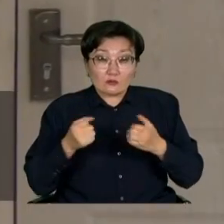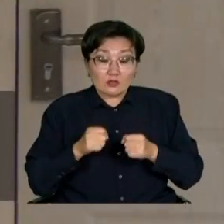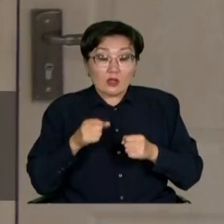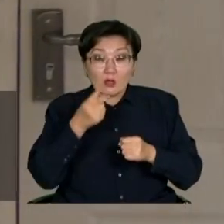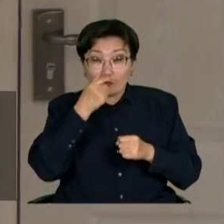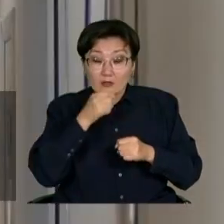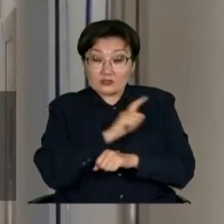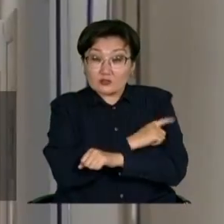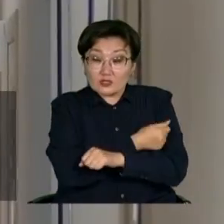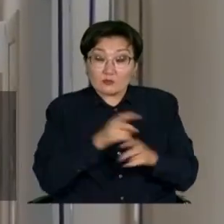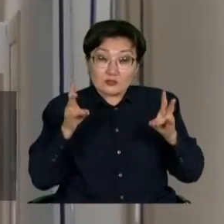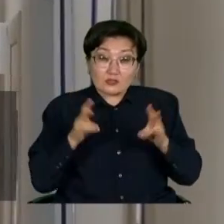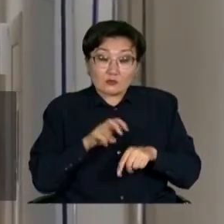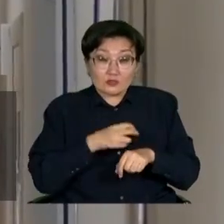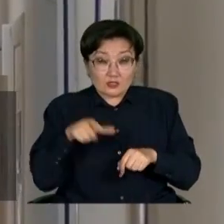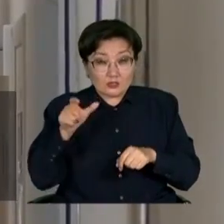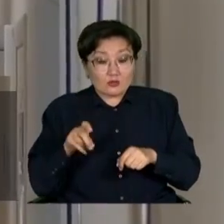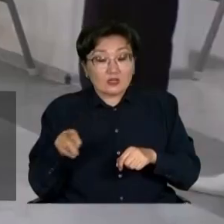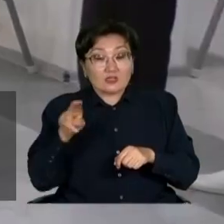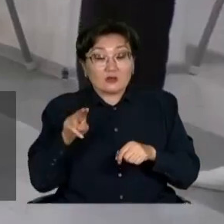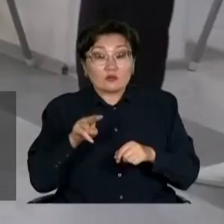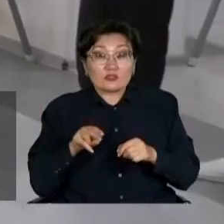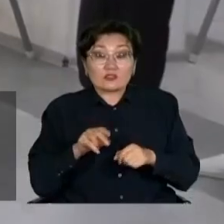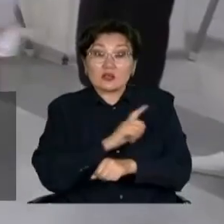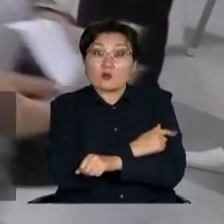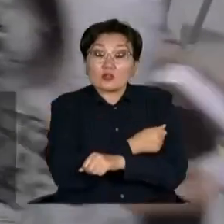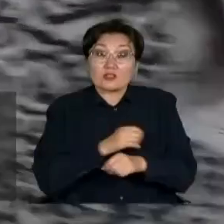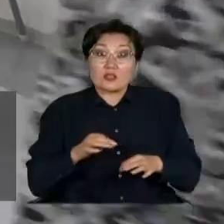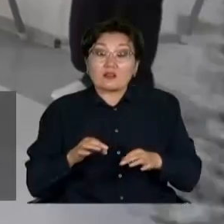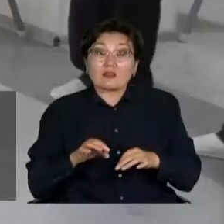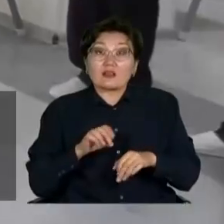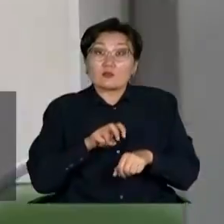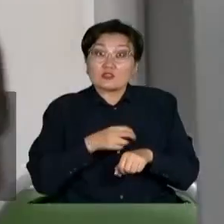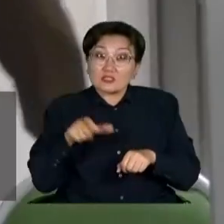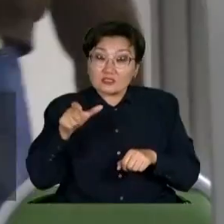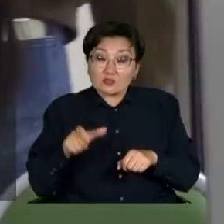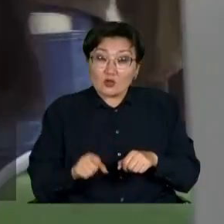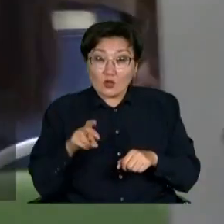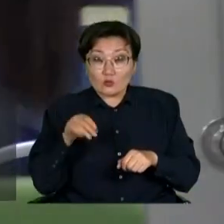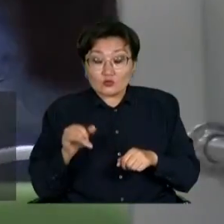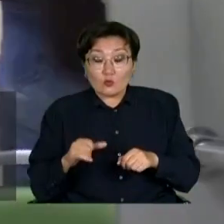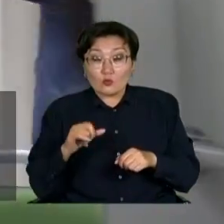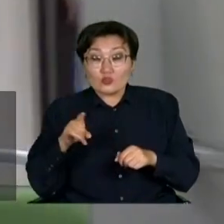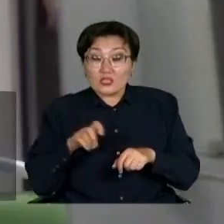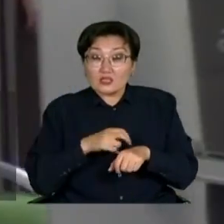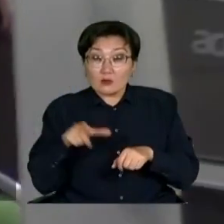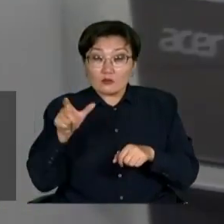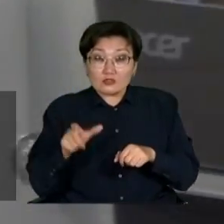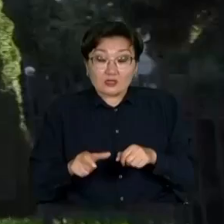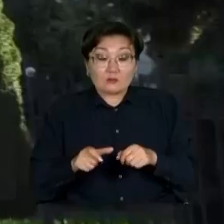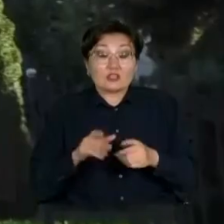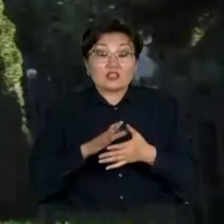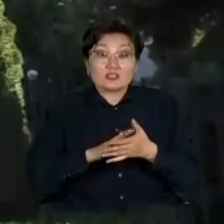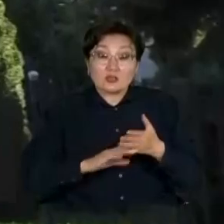Панфилов ауруханасының травматологы мен Сарқан аудандық ауруханасының психиатры және Ақсу ауруханасының УЗИ дәрігері бар. Жең ұшынан